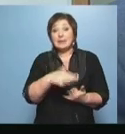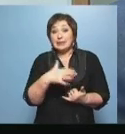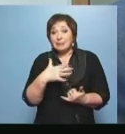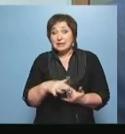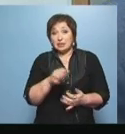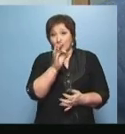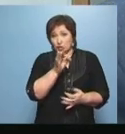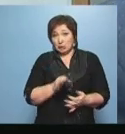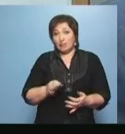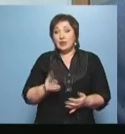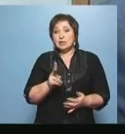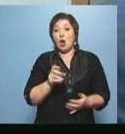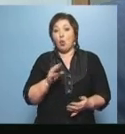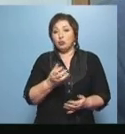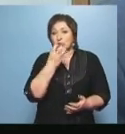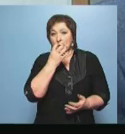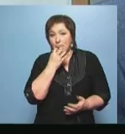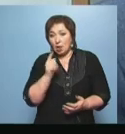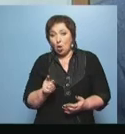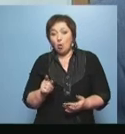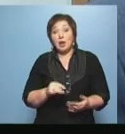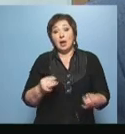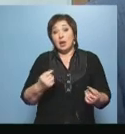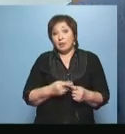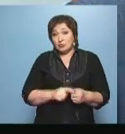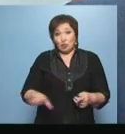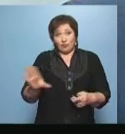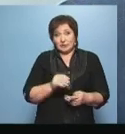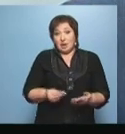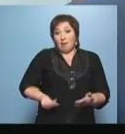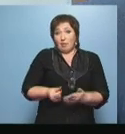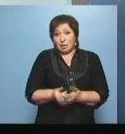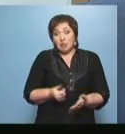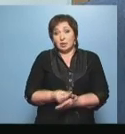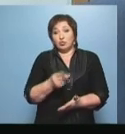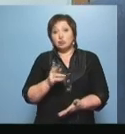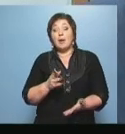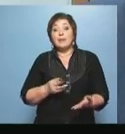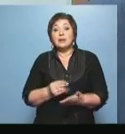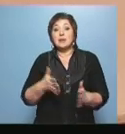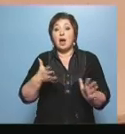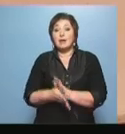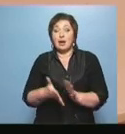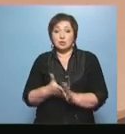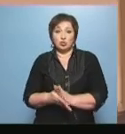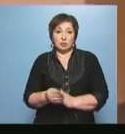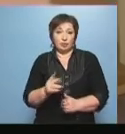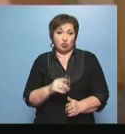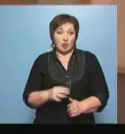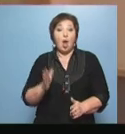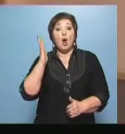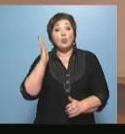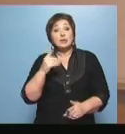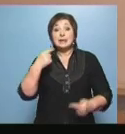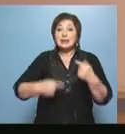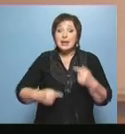выделяют там на теплоэнергию, но это для бюджетных студентов. Естественно, что мы должны покрывать расходы. Будет ли разниться цена